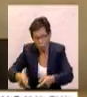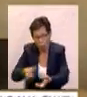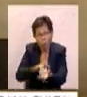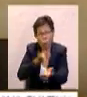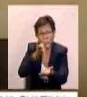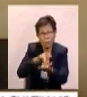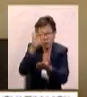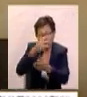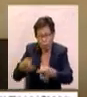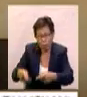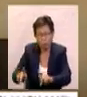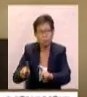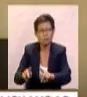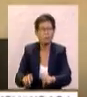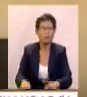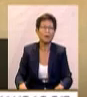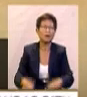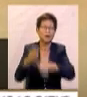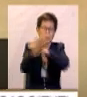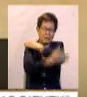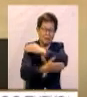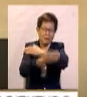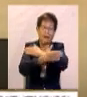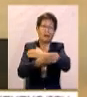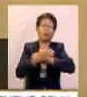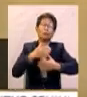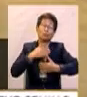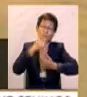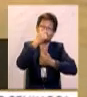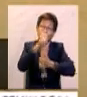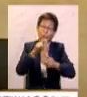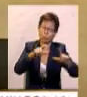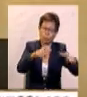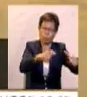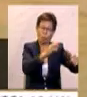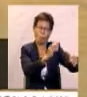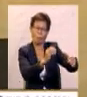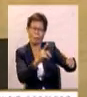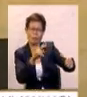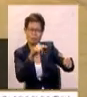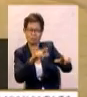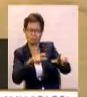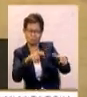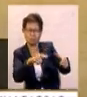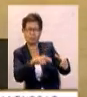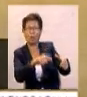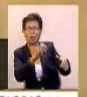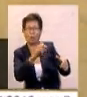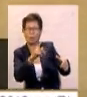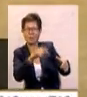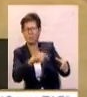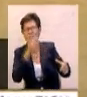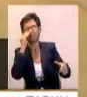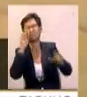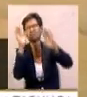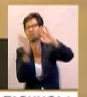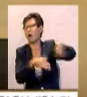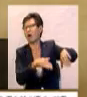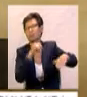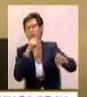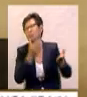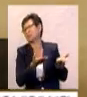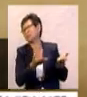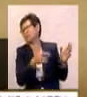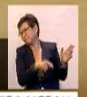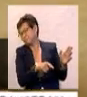serve the nation's interest, right? So golongan yang kurang upaya ni we feel it's a little bit ignored, right? Underserved. So as a